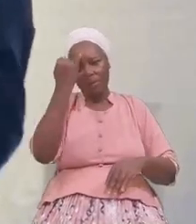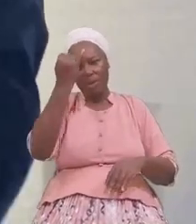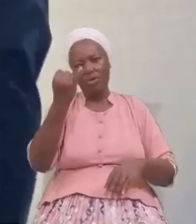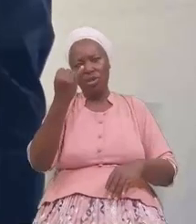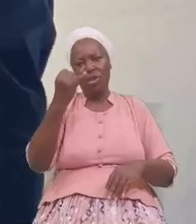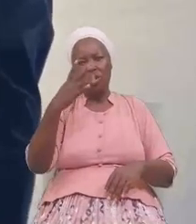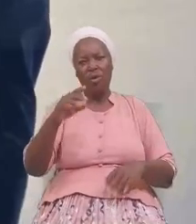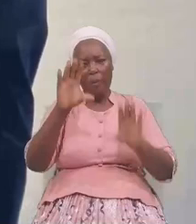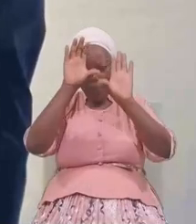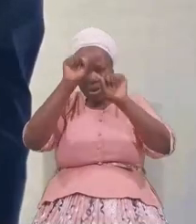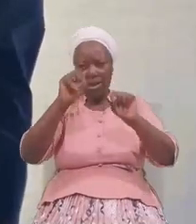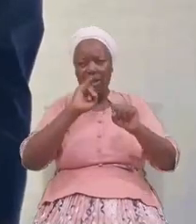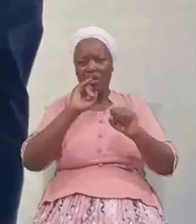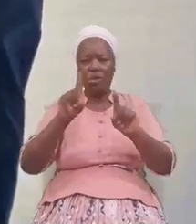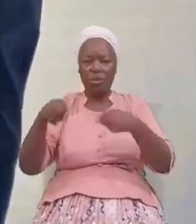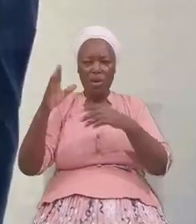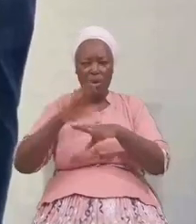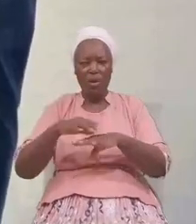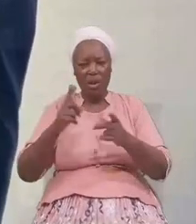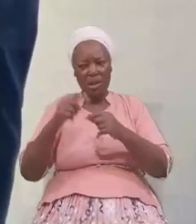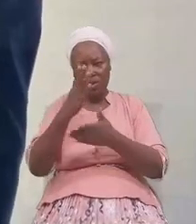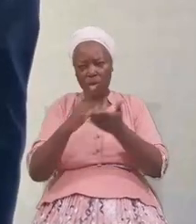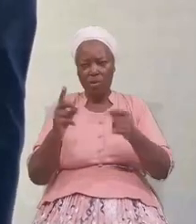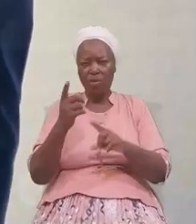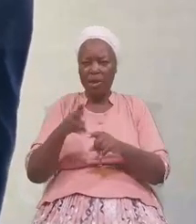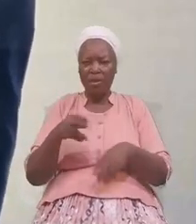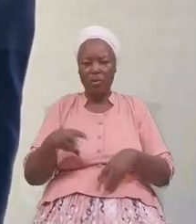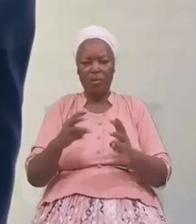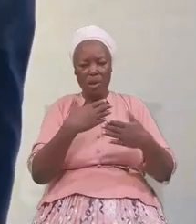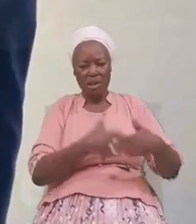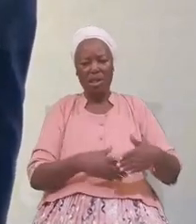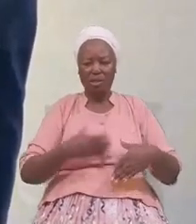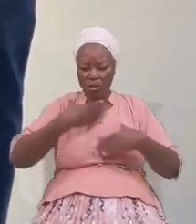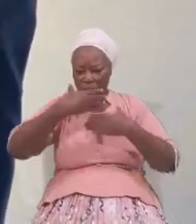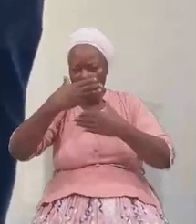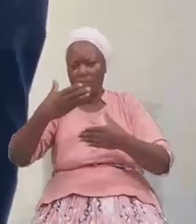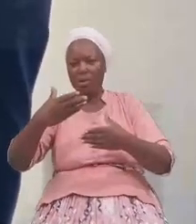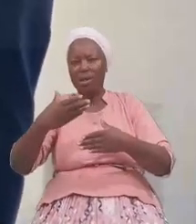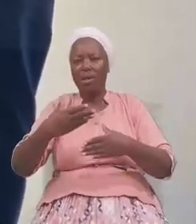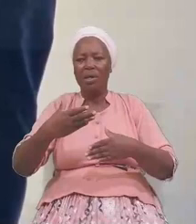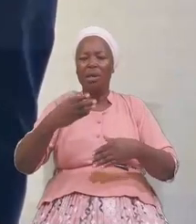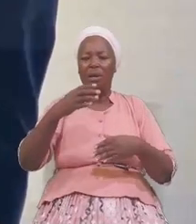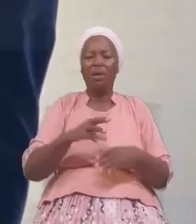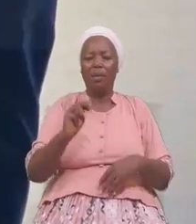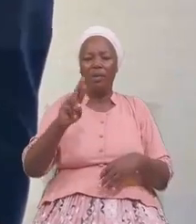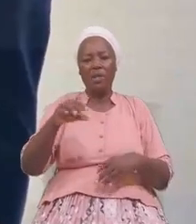Vous voyez le président qui passe. Quelqu'un au bord de la voie. Oh, monsieur le président, je suis là.